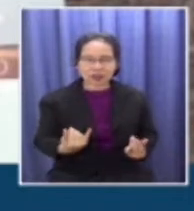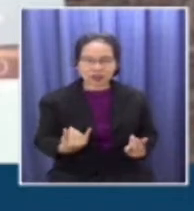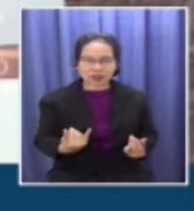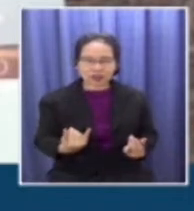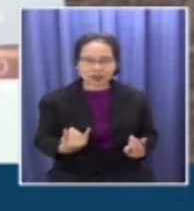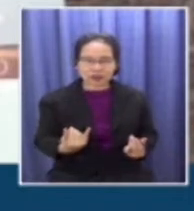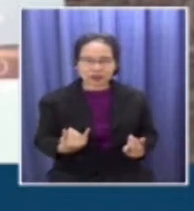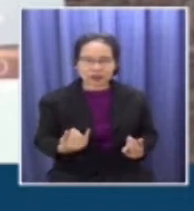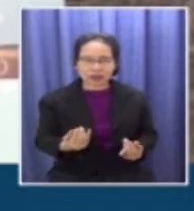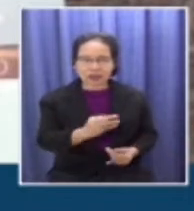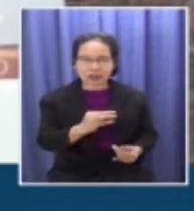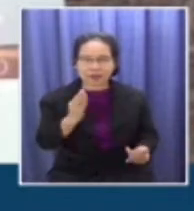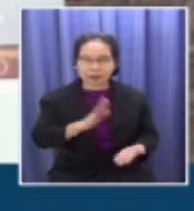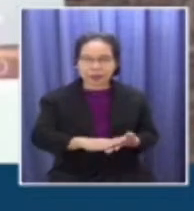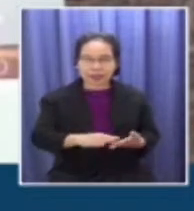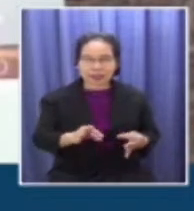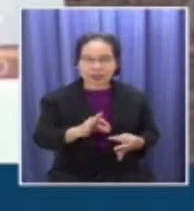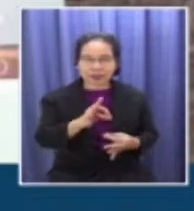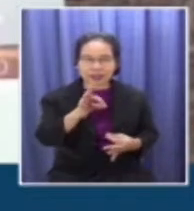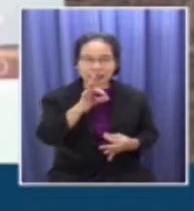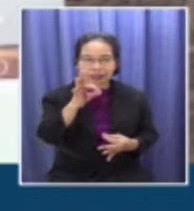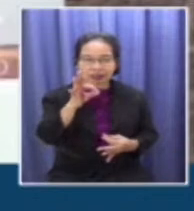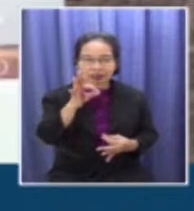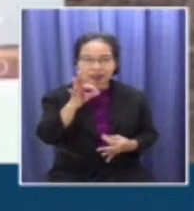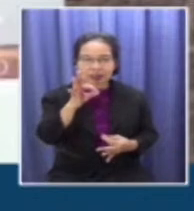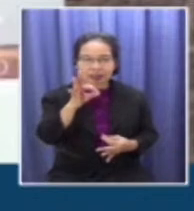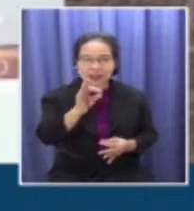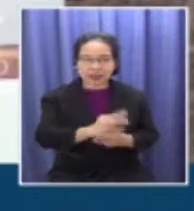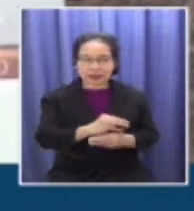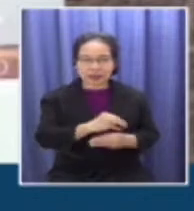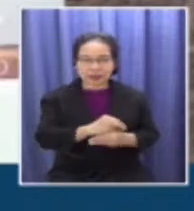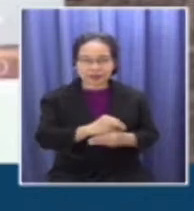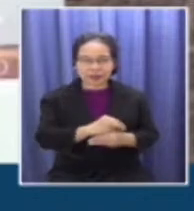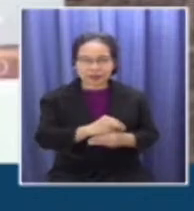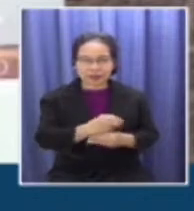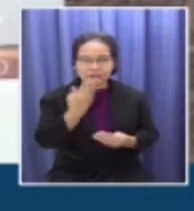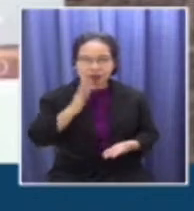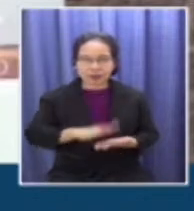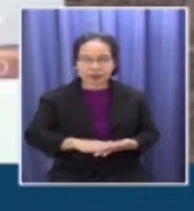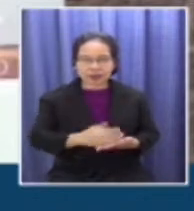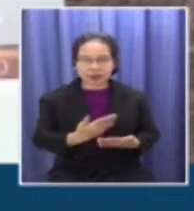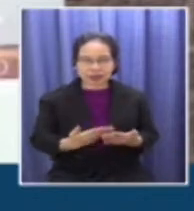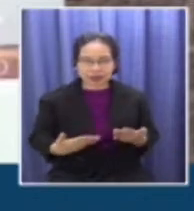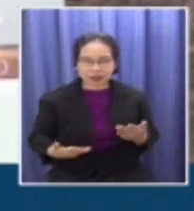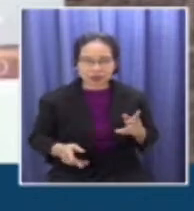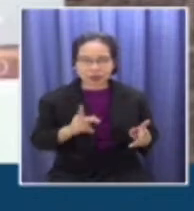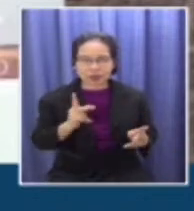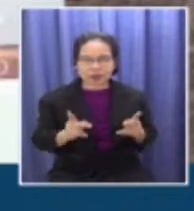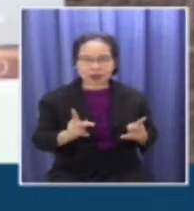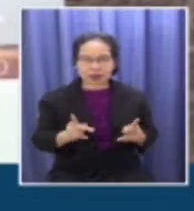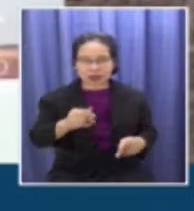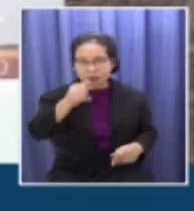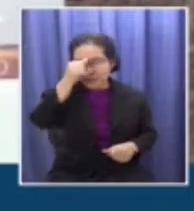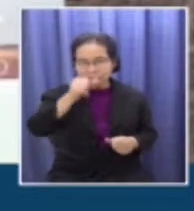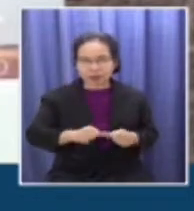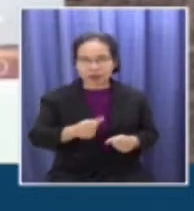nipa bebree no ana wɔwɔ hɔ atoro honhom ɛwɔ wɔn mu yɛnum nyinaa yɛ ahomane